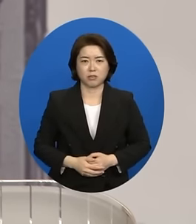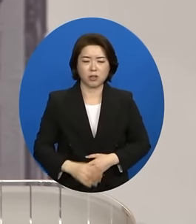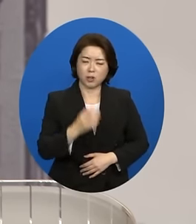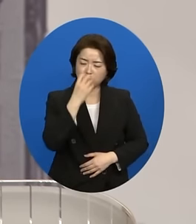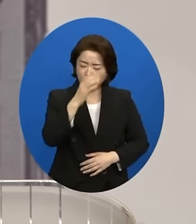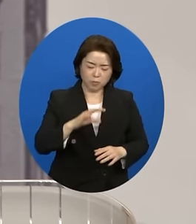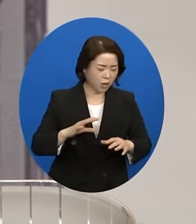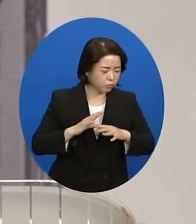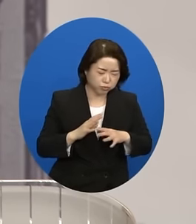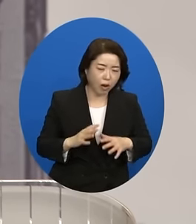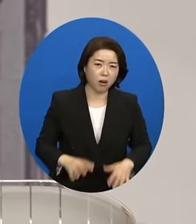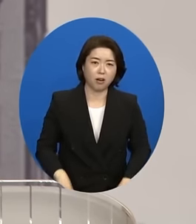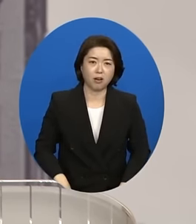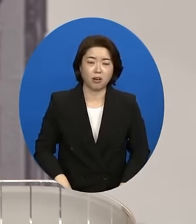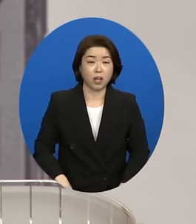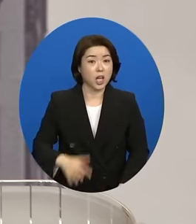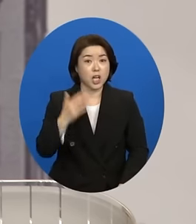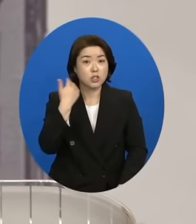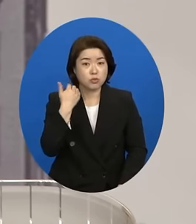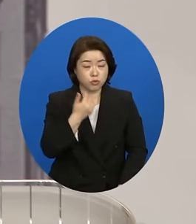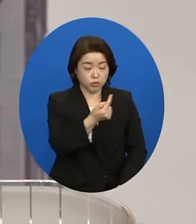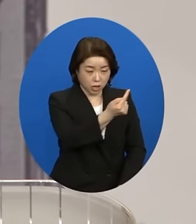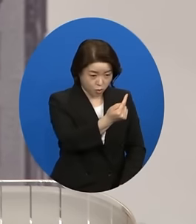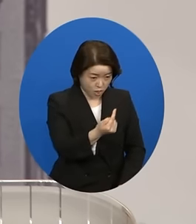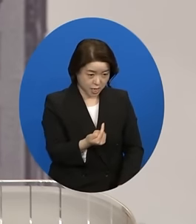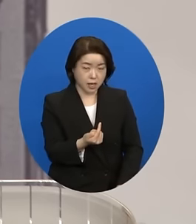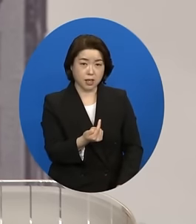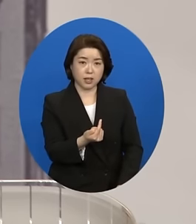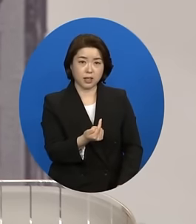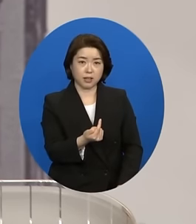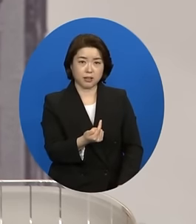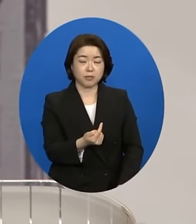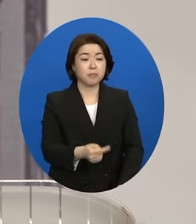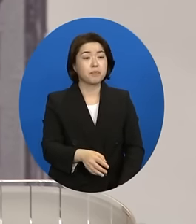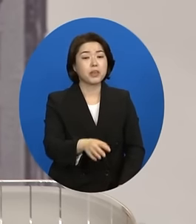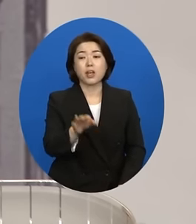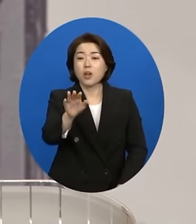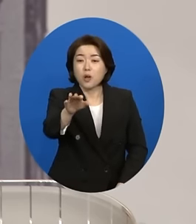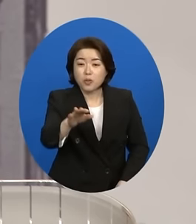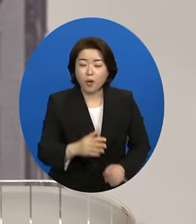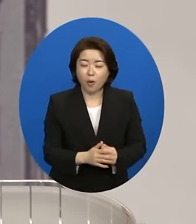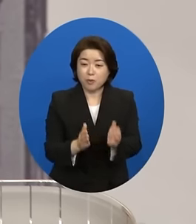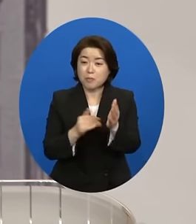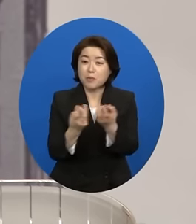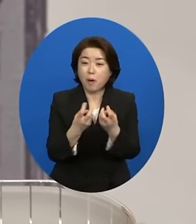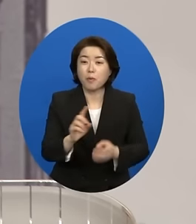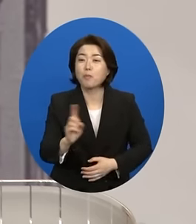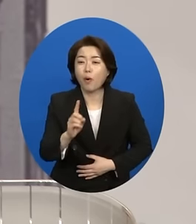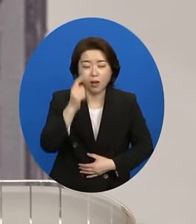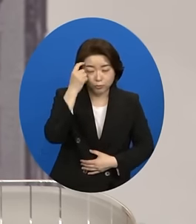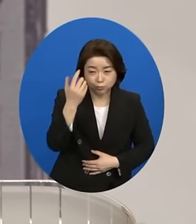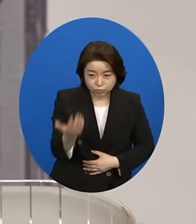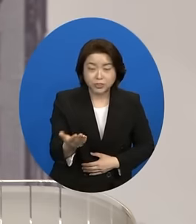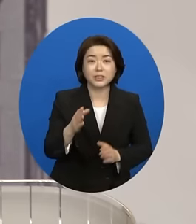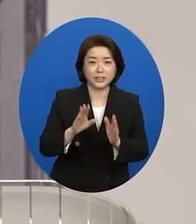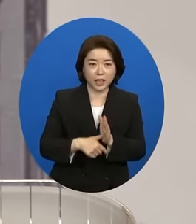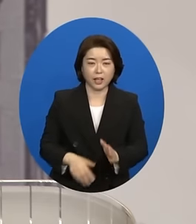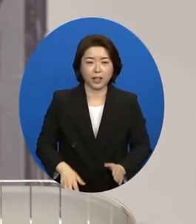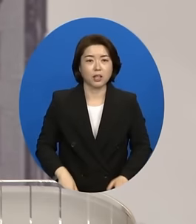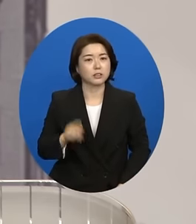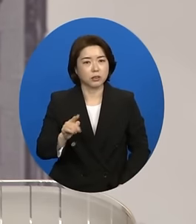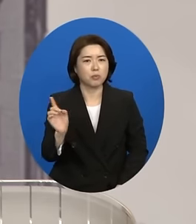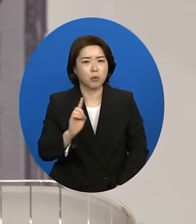겁니다. 누군가가 다가가 와서 당신의 비결이 무엇입니까? 라고 물을 때 그게 여러분